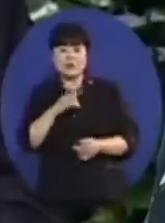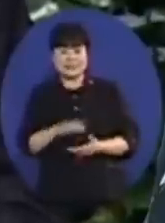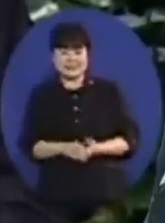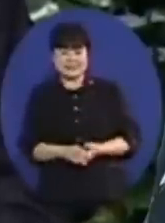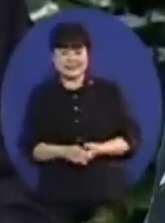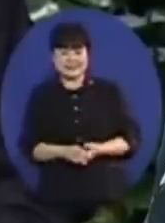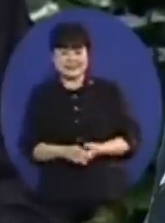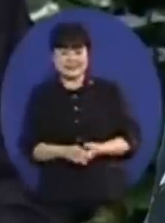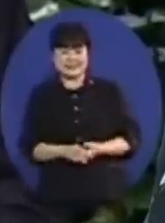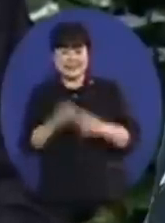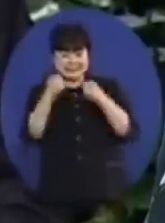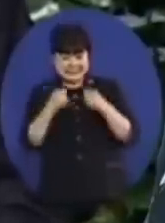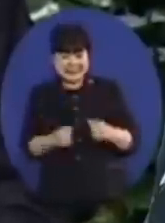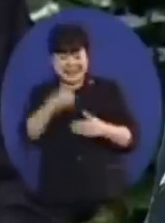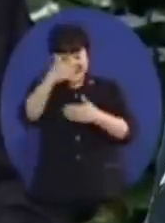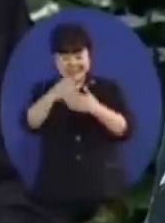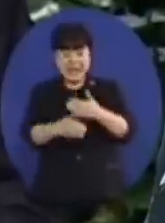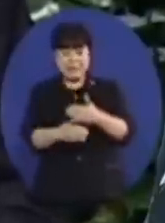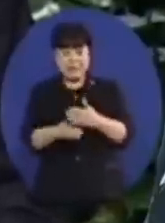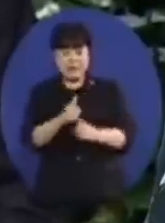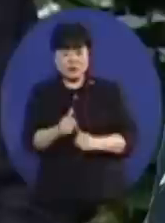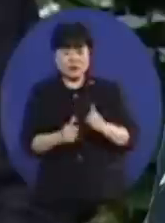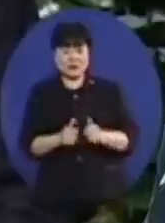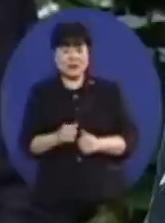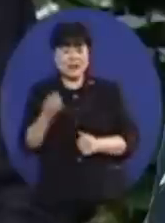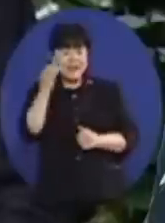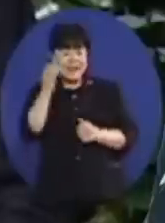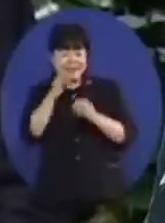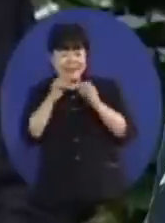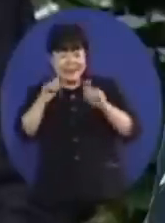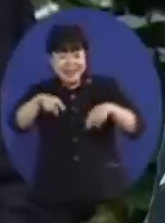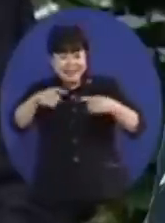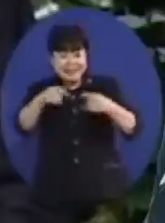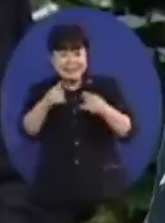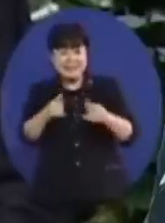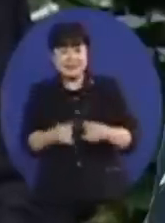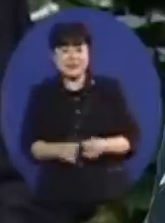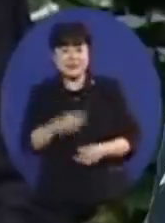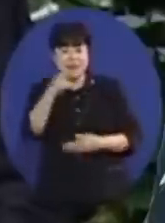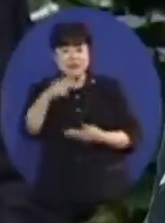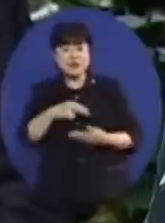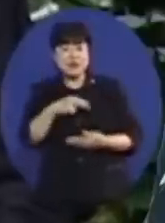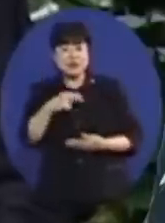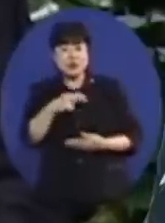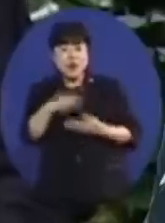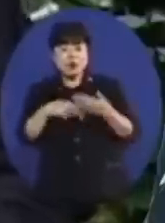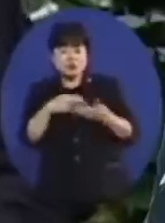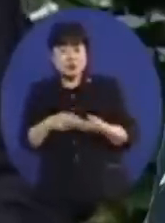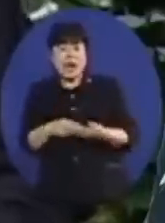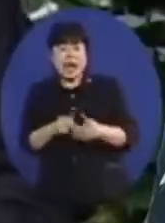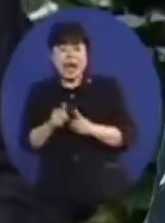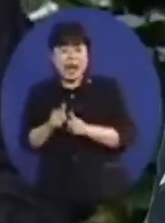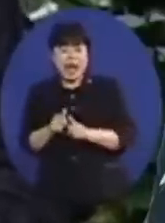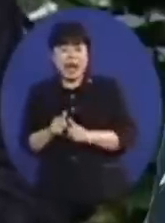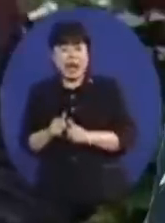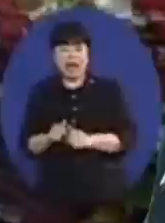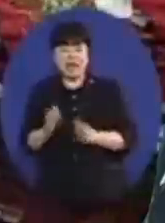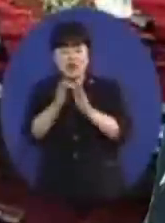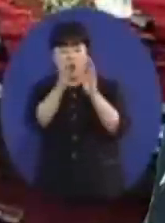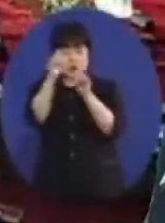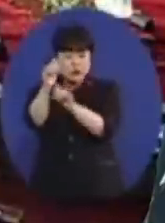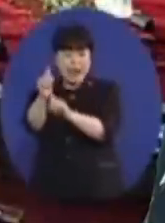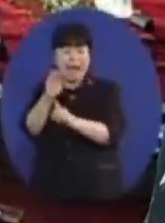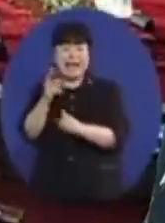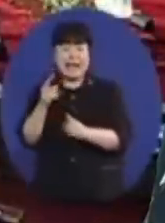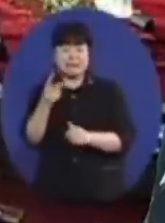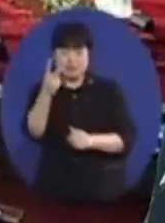광야를 살아서 남아서 후손들과 함께 가나안 땅에 들어가는 사람은 여호수아와 갈렙밖에 없었습니다 긍정적인 자화성을